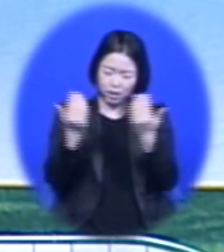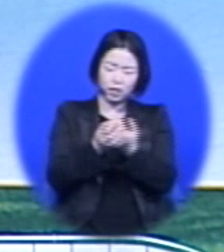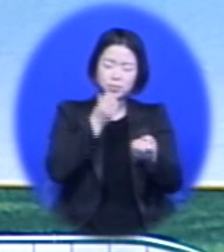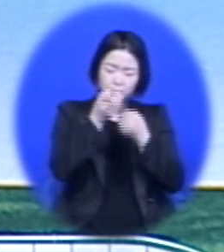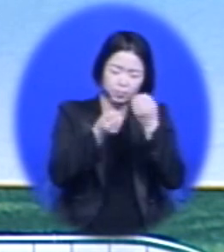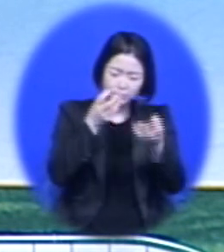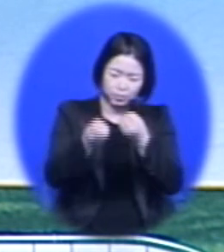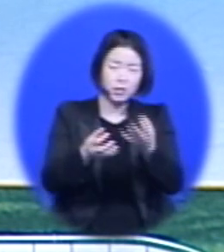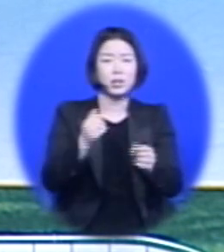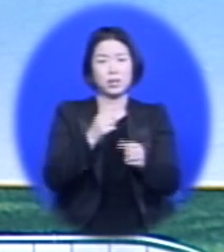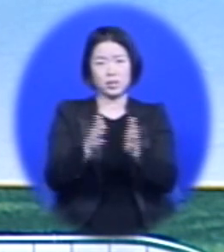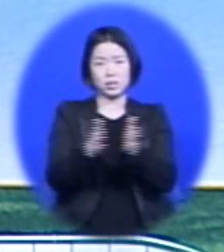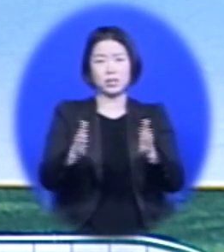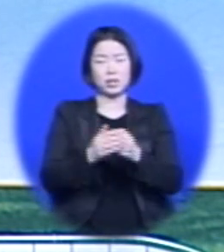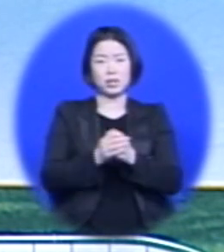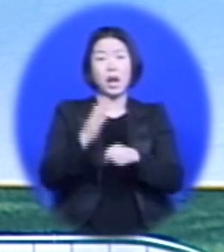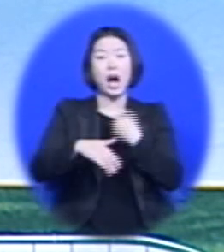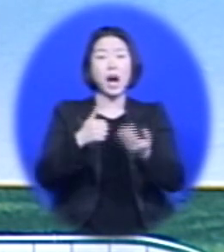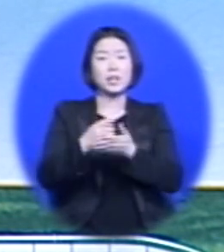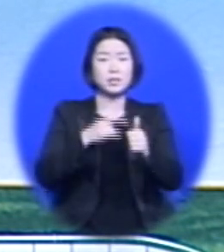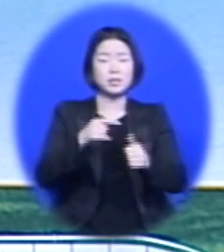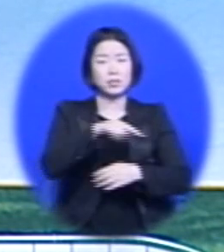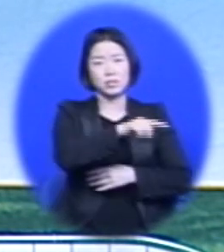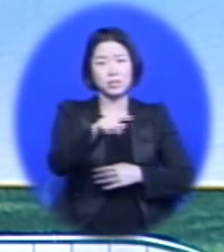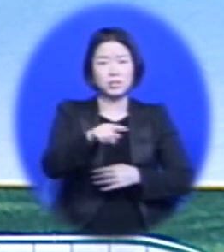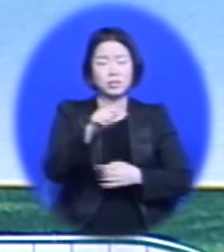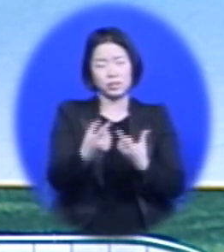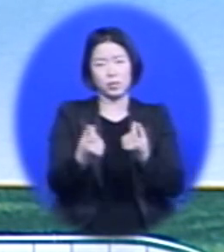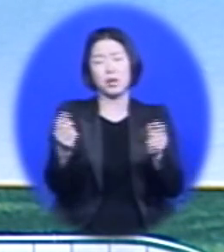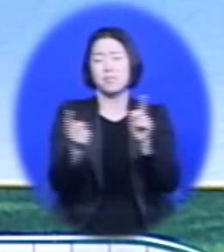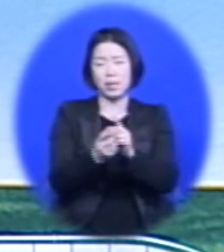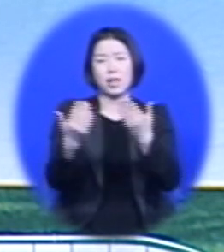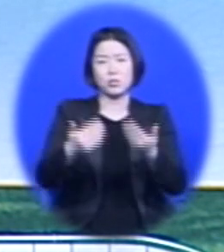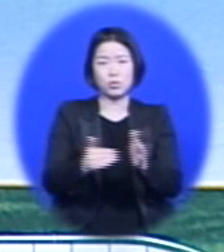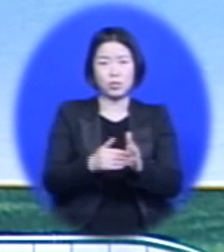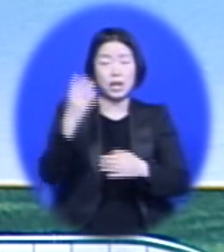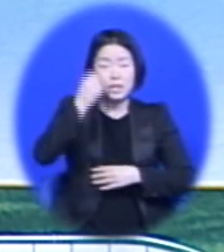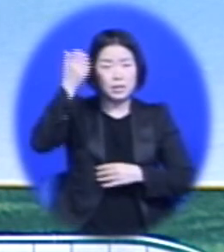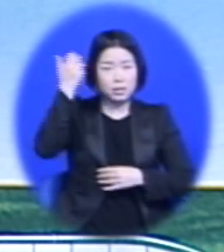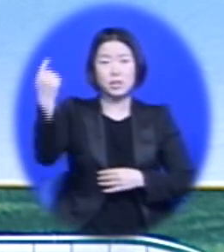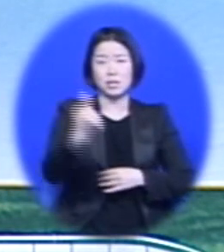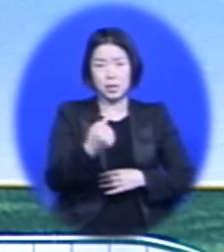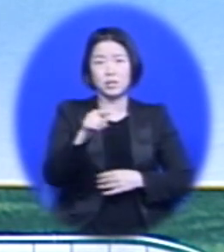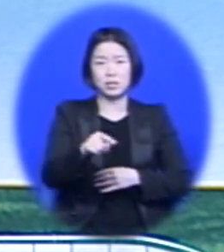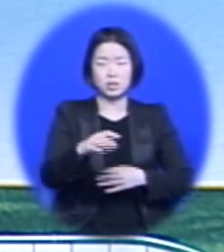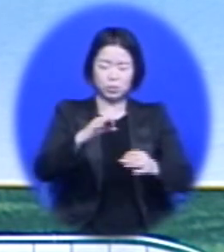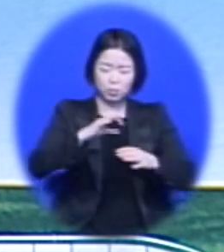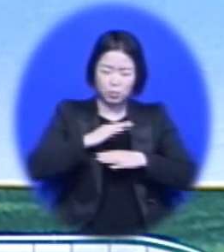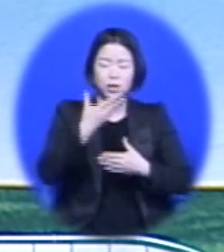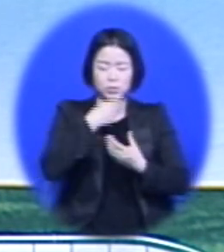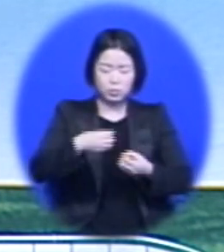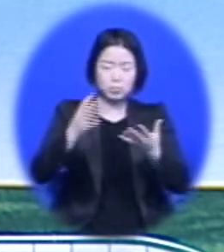시작했습니다. 하나님께서 그들을 그렇게 만나주신 거예요. 성령이 임하신 것이 그게 놀라운 축복인